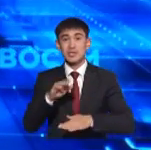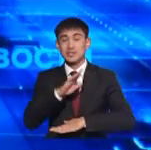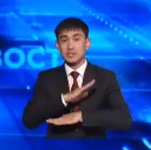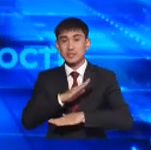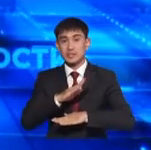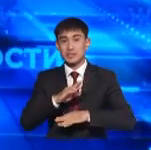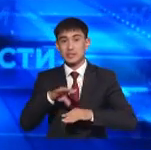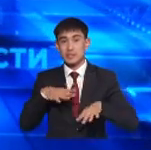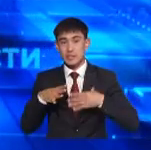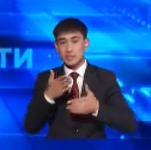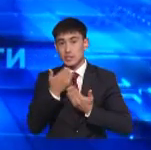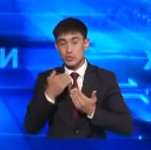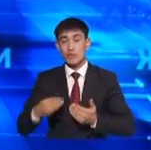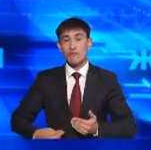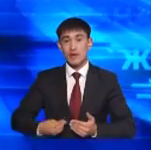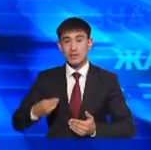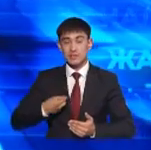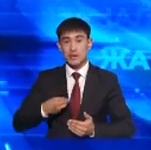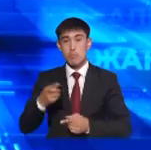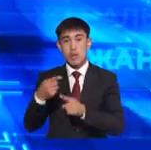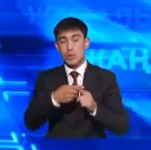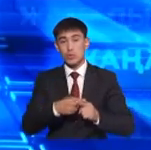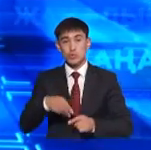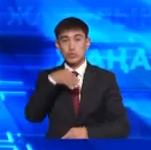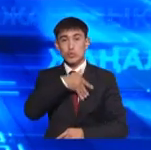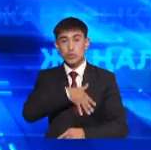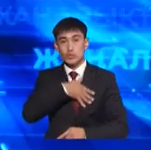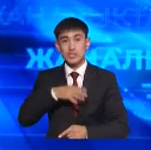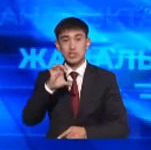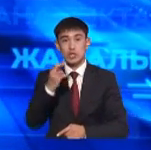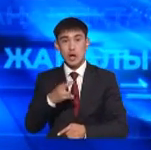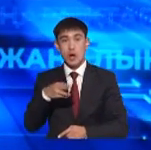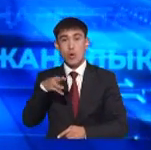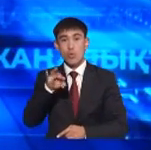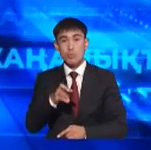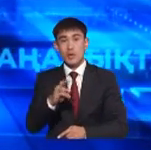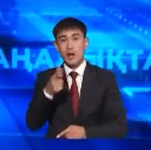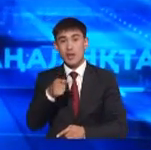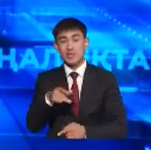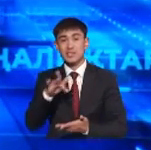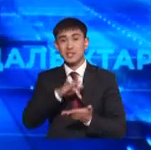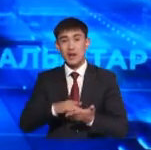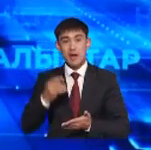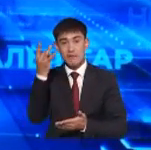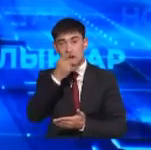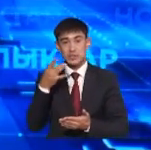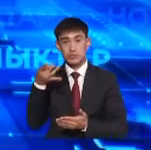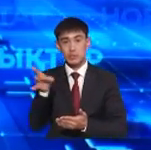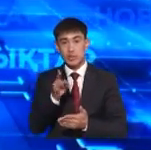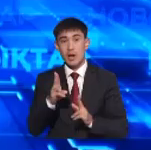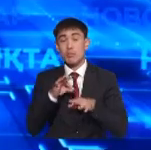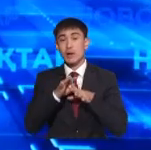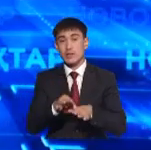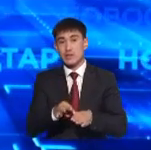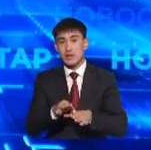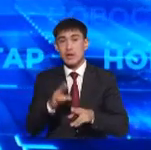не свойственны. Это Франция, Беларусь, Грузия, США, Колумбия, Гана и Центральноафриканская Республика. О том, как